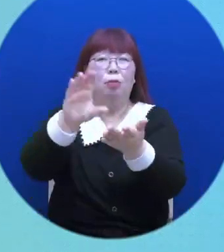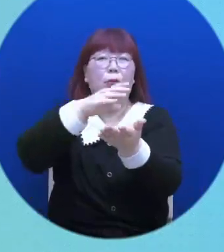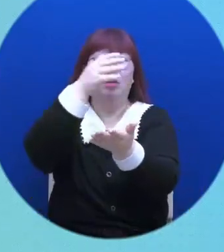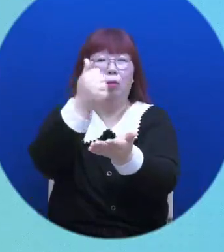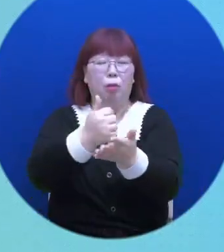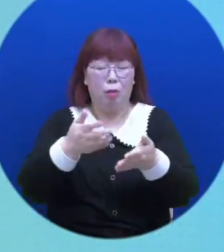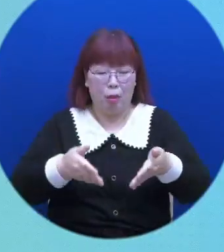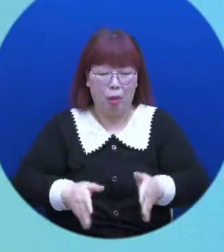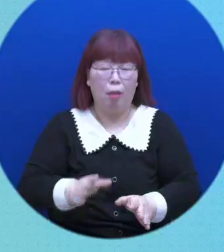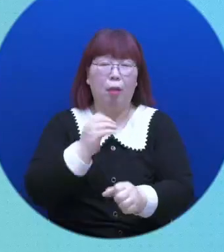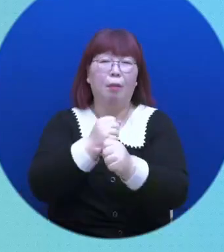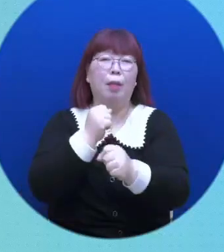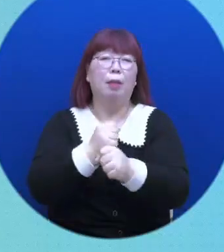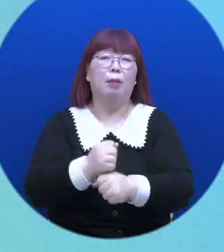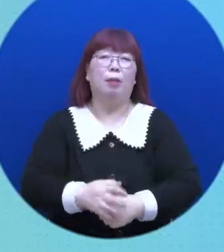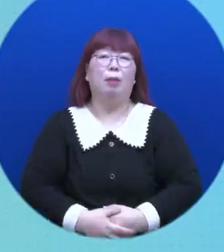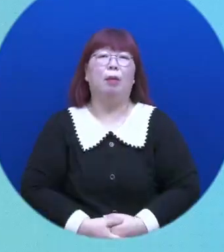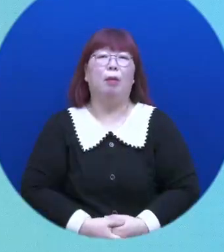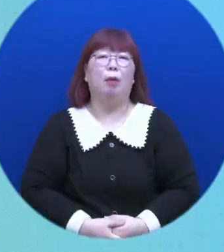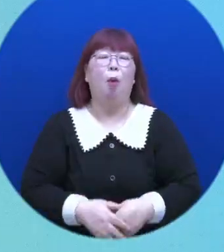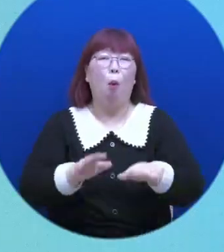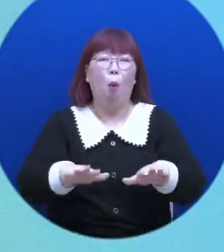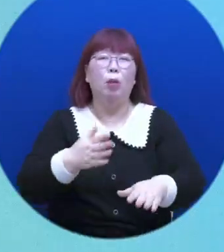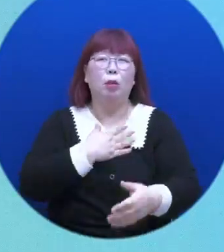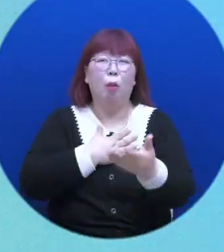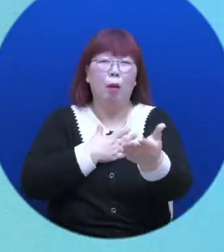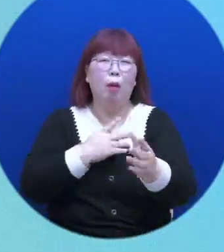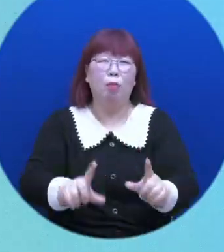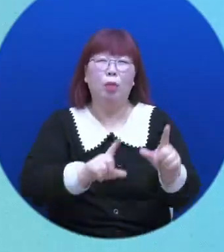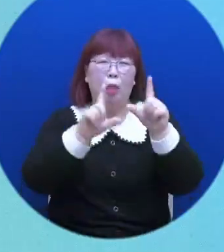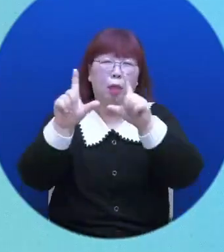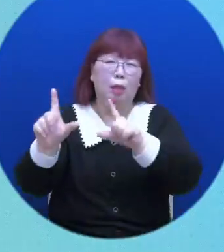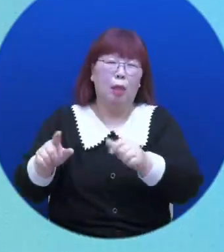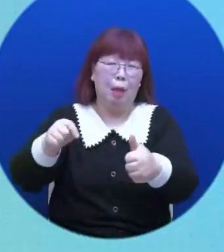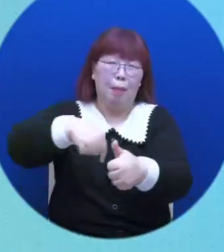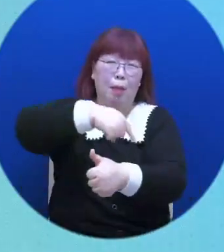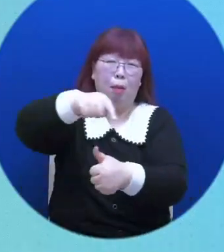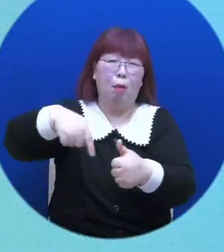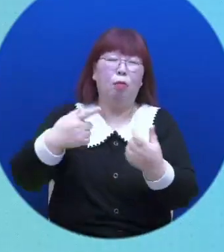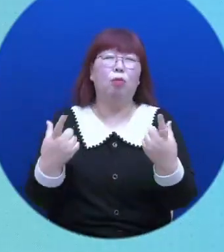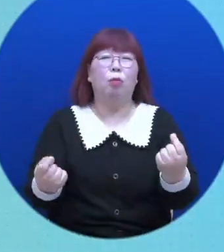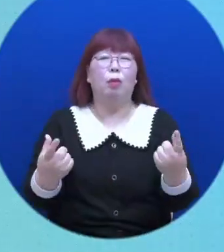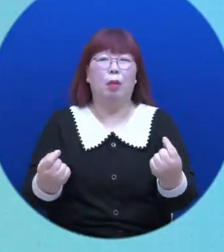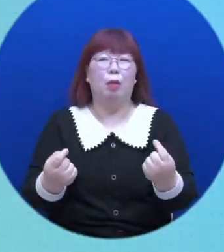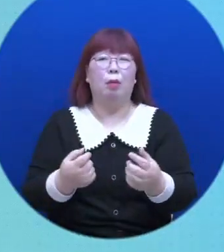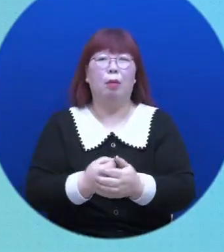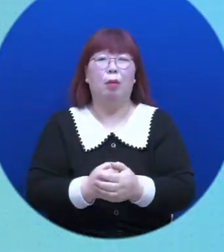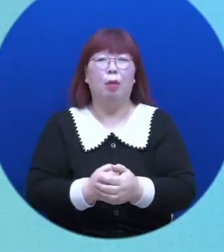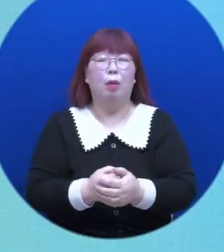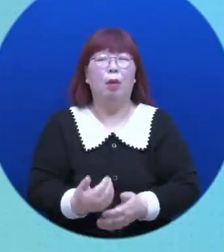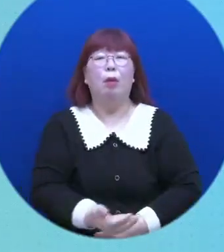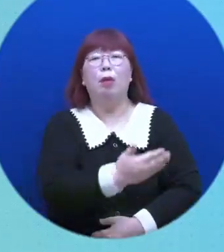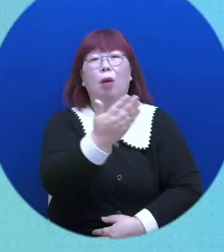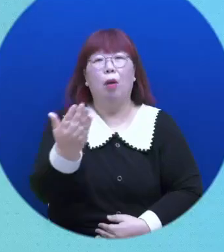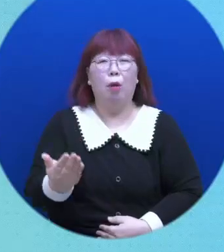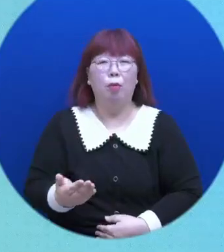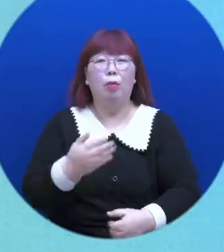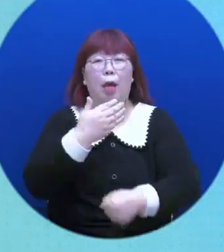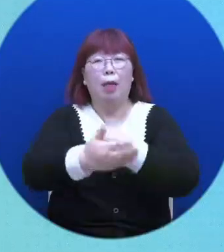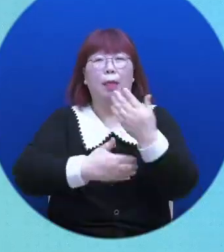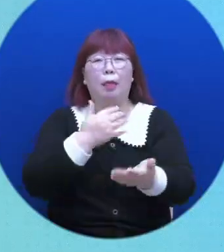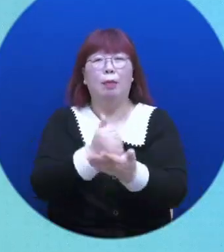낳게 만들고 있구나. 오늘 저와 여러분의 삶의 현장도 똑같습니다. 여러분,